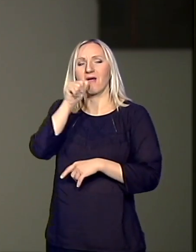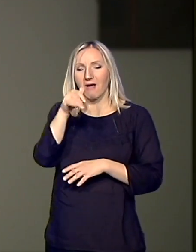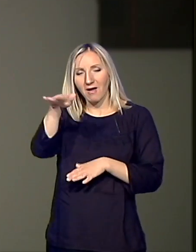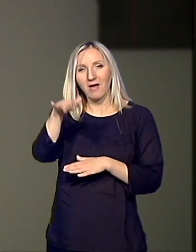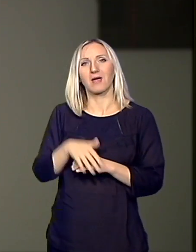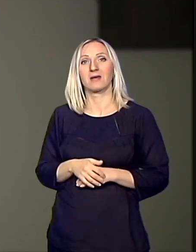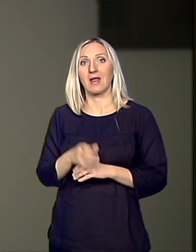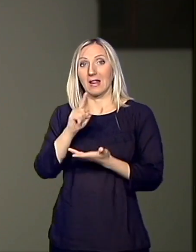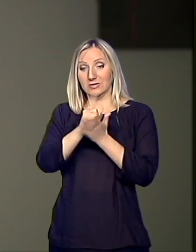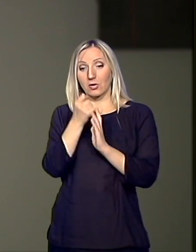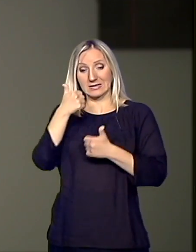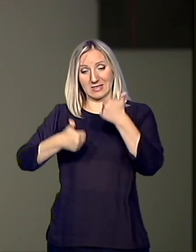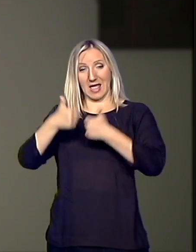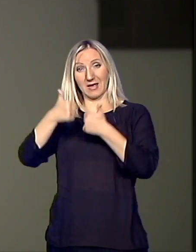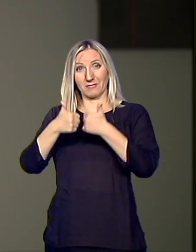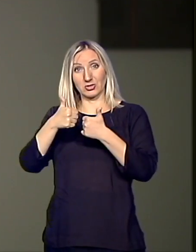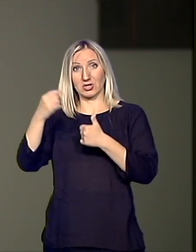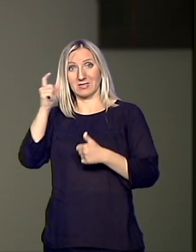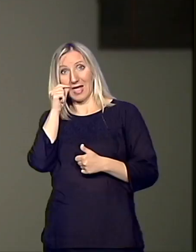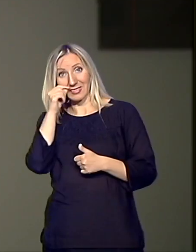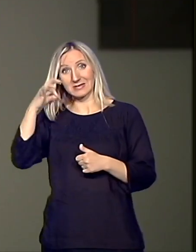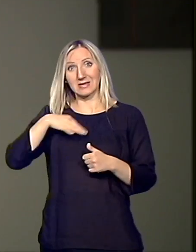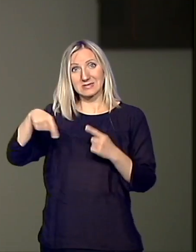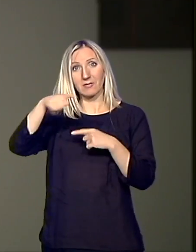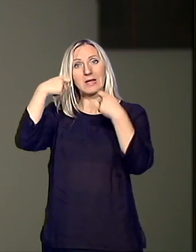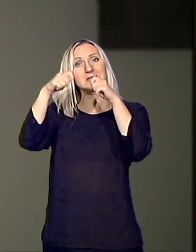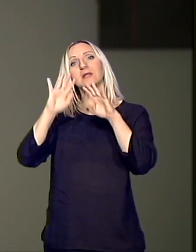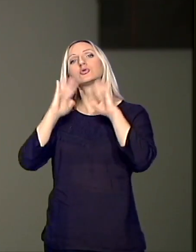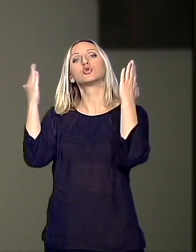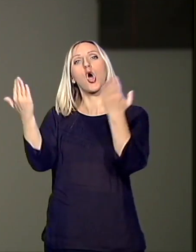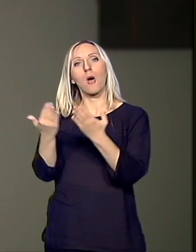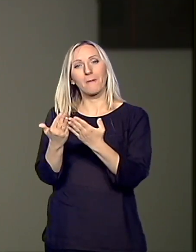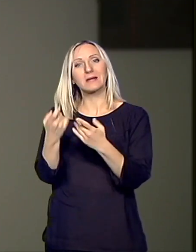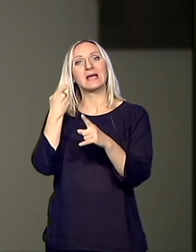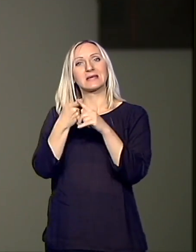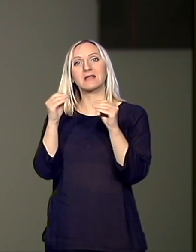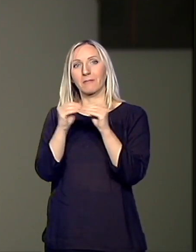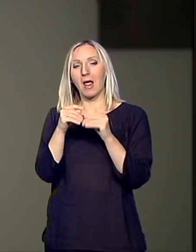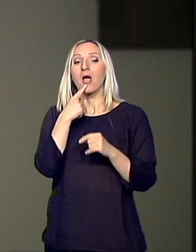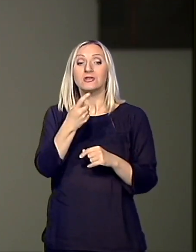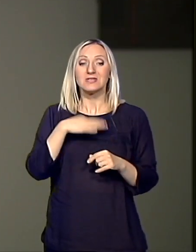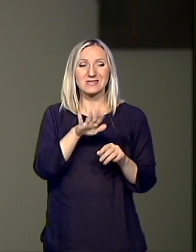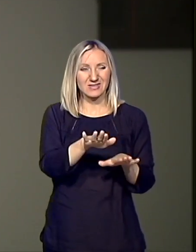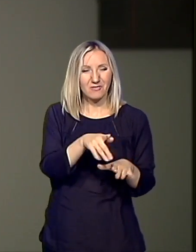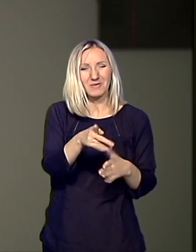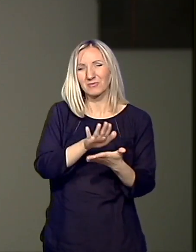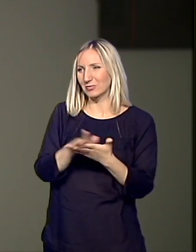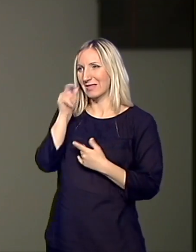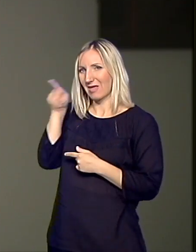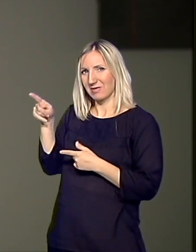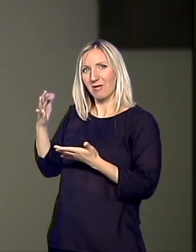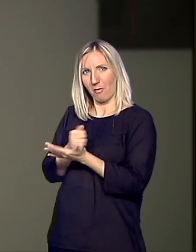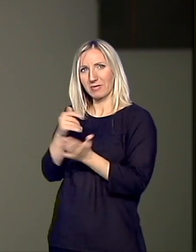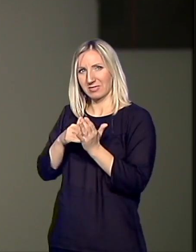način da u času kada se takmiči sa sinovima u izgradnji sobe za Kristija Brauna kaže sinovima pustite oca da